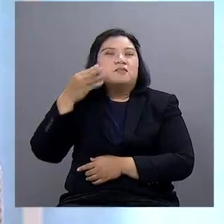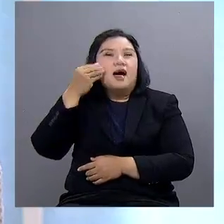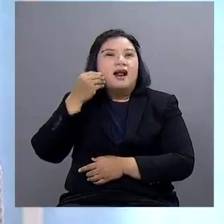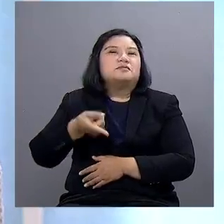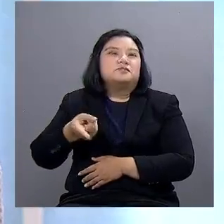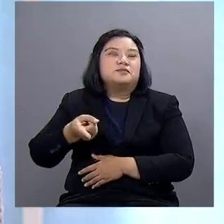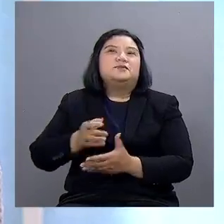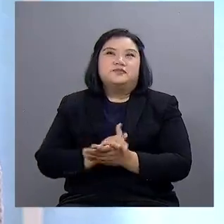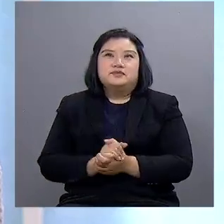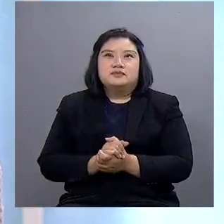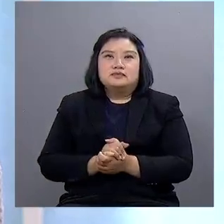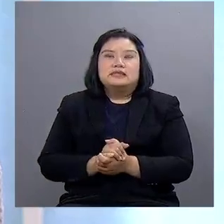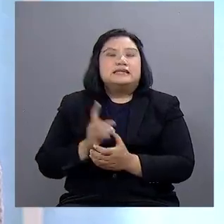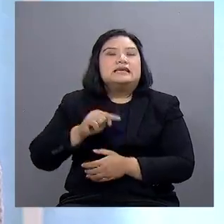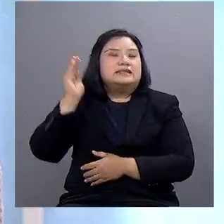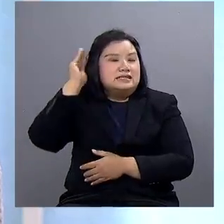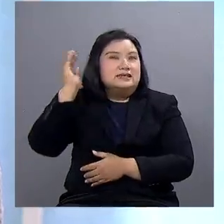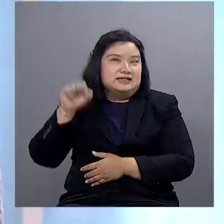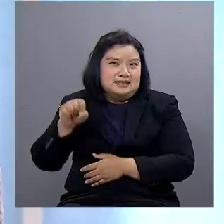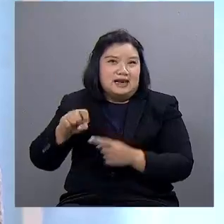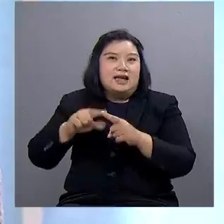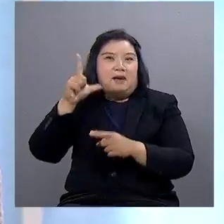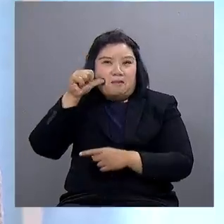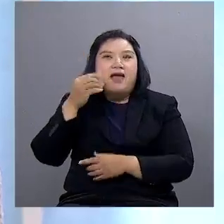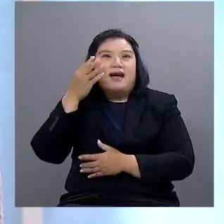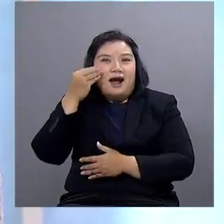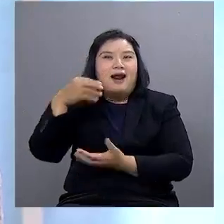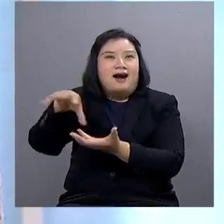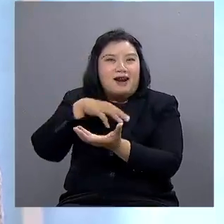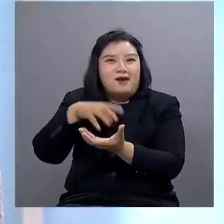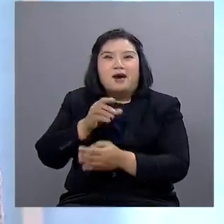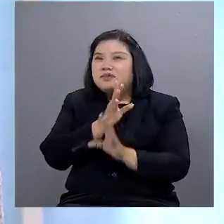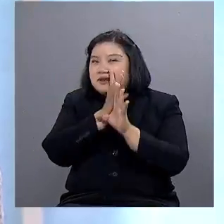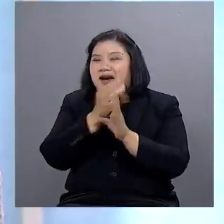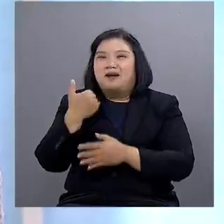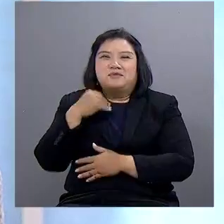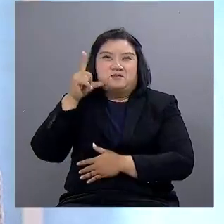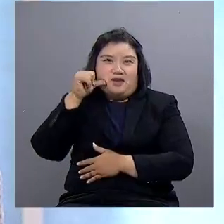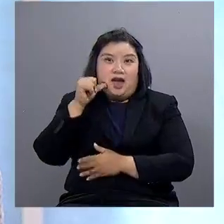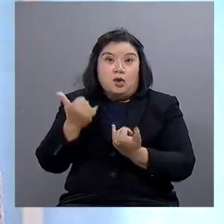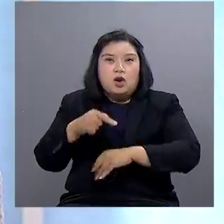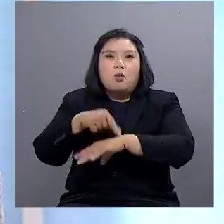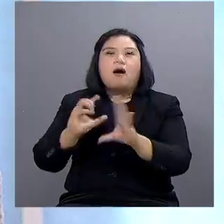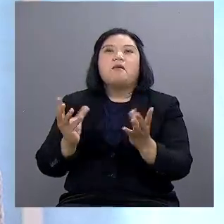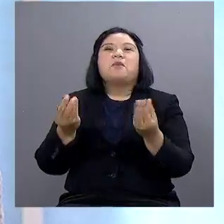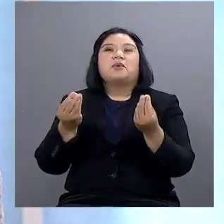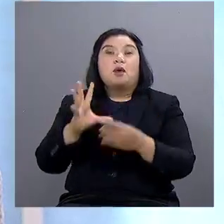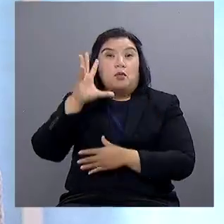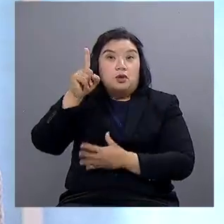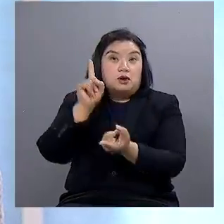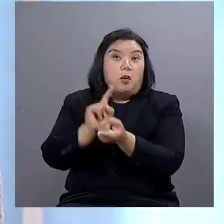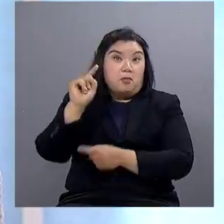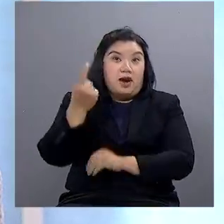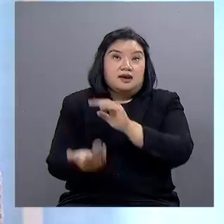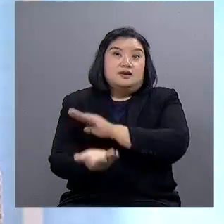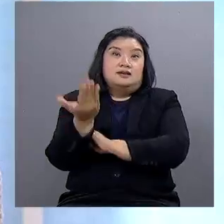ฮะเป็นมุมน่ารักตลอดเลยนะที่คุณท็อปเล่ามาแต่ละเรื่องเนี่ยนะครับหมดเวลาของรายการวันใหม่วาไรตี้นะครับพรุ่งนี้กลับมาเจอกัน 8:00 น.ทางช่